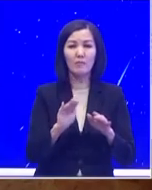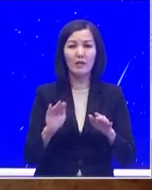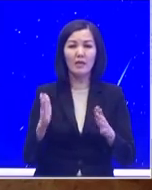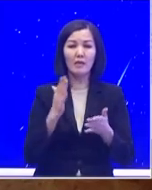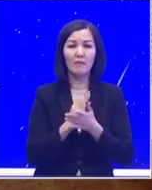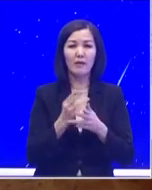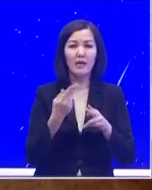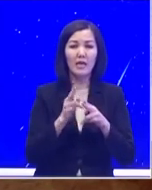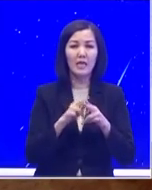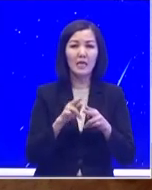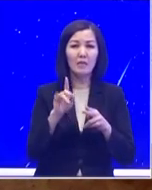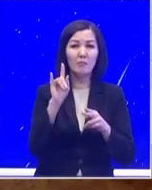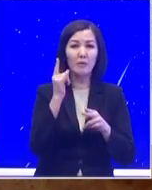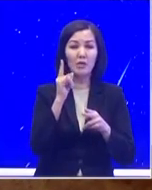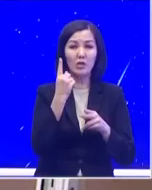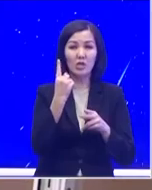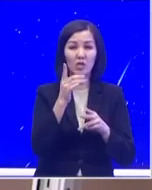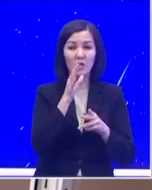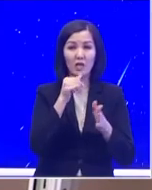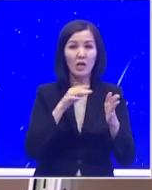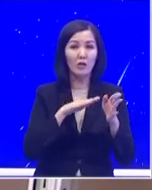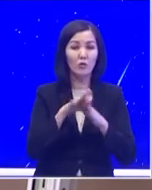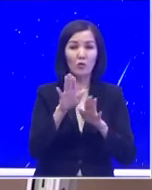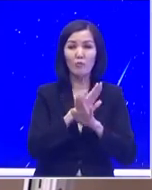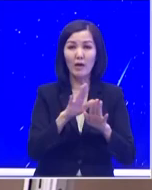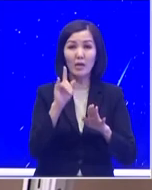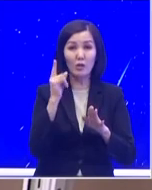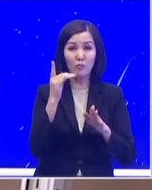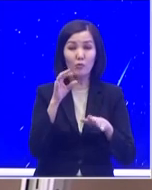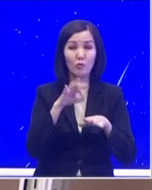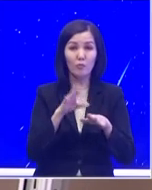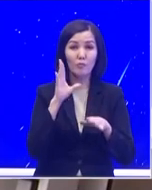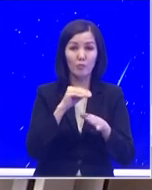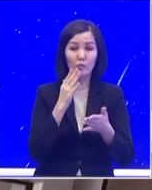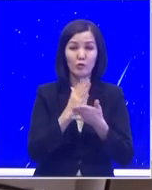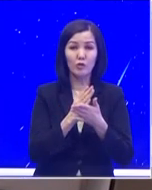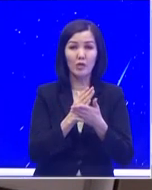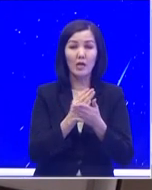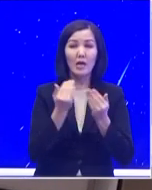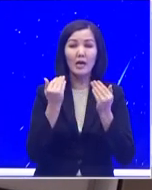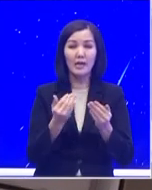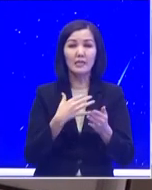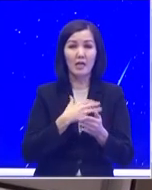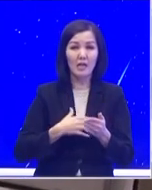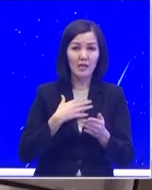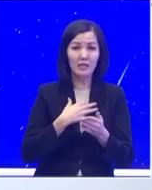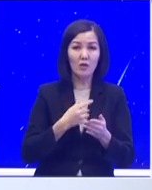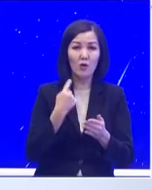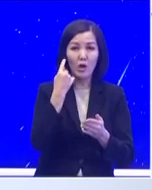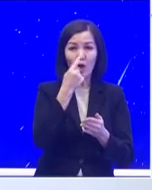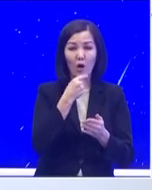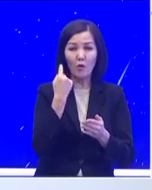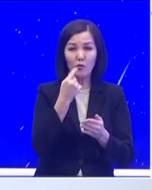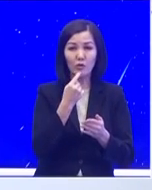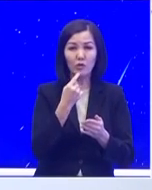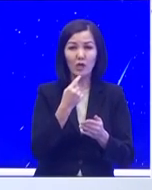кішкентай науқас әлі жасқа толмаған сәби. Мамандар осы ретте аурудың көбеюі мен жасаруына алаңдаулы. Егер ауыз қуысының кебуі,